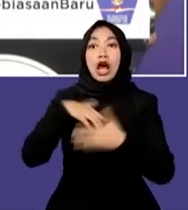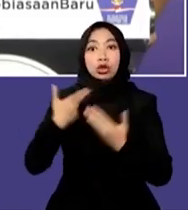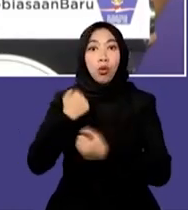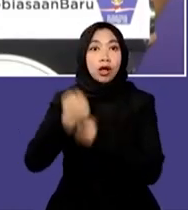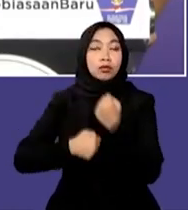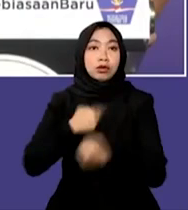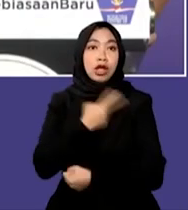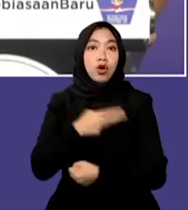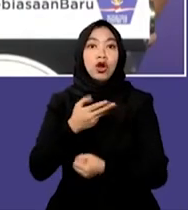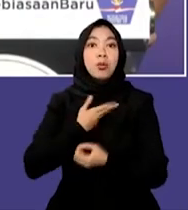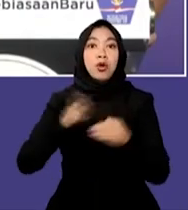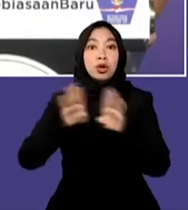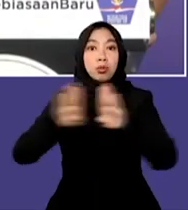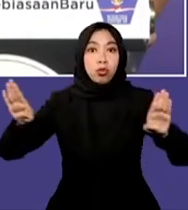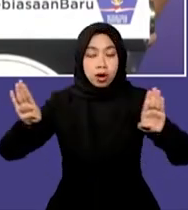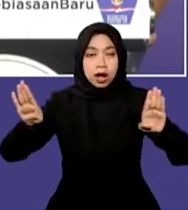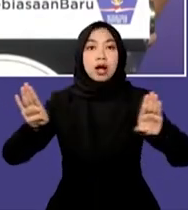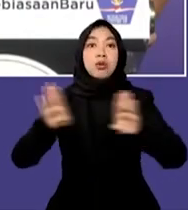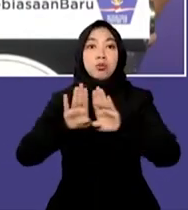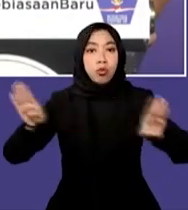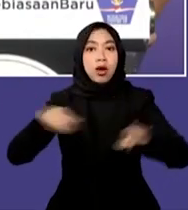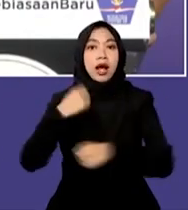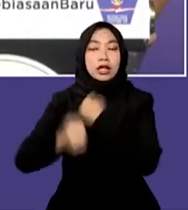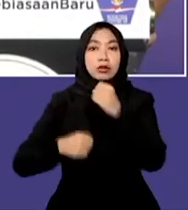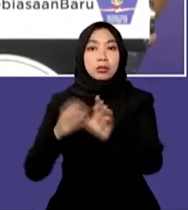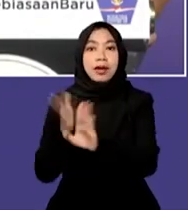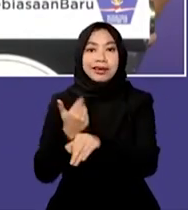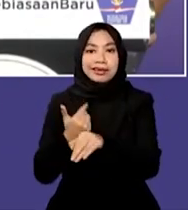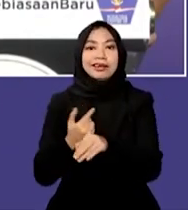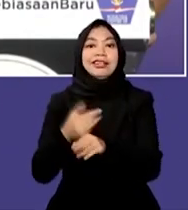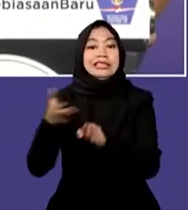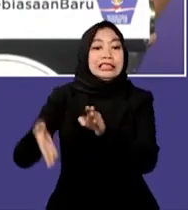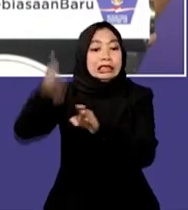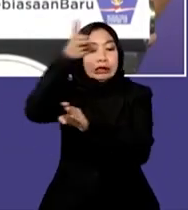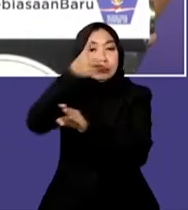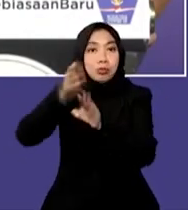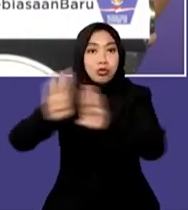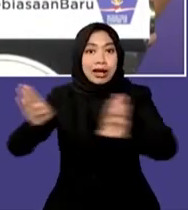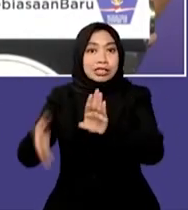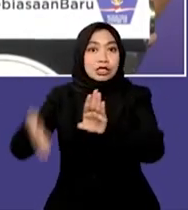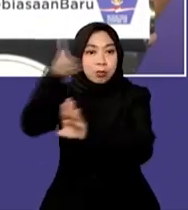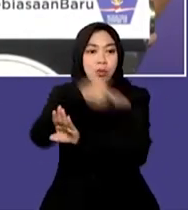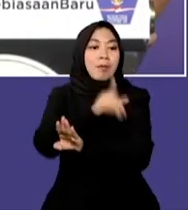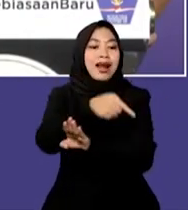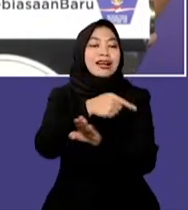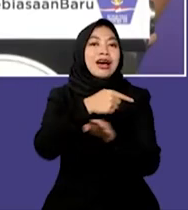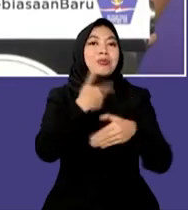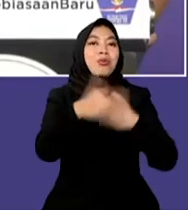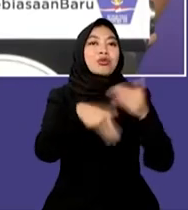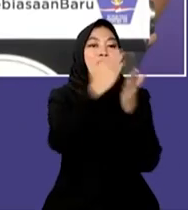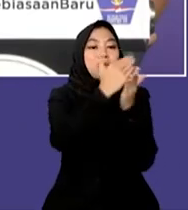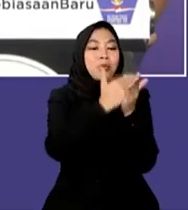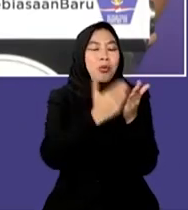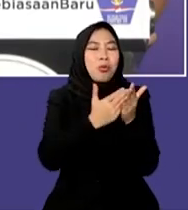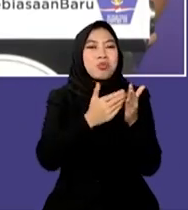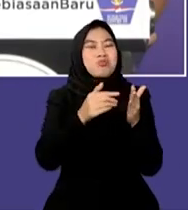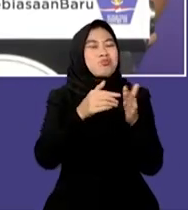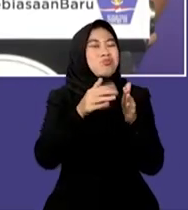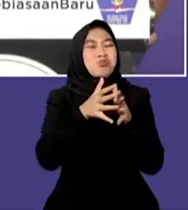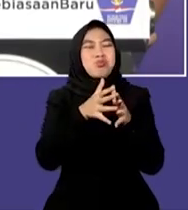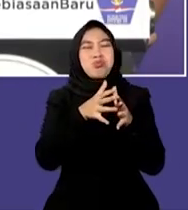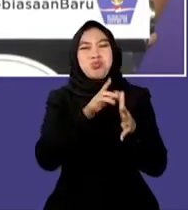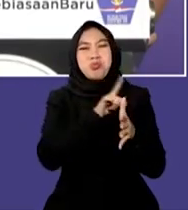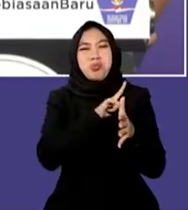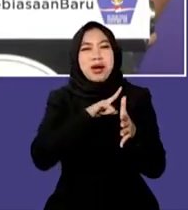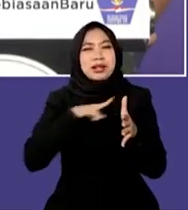itu perlu melalui suatu proses yang cukup panjang pertama adalah harus